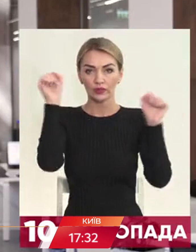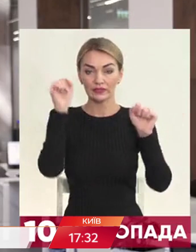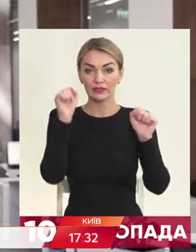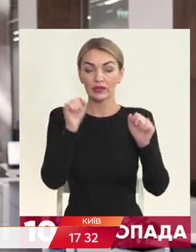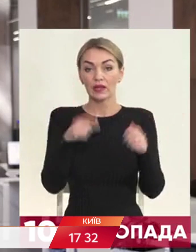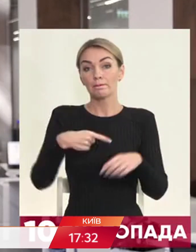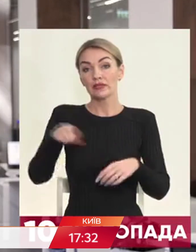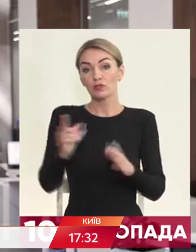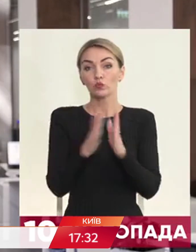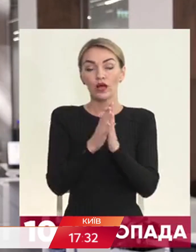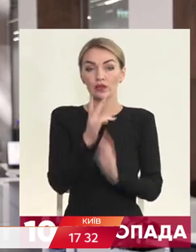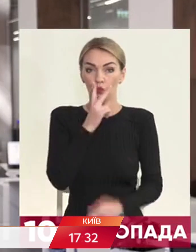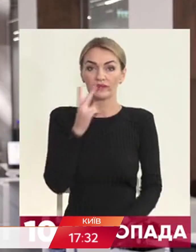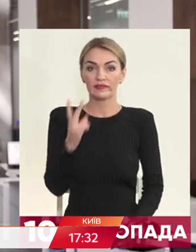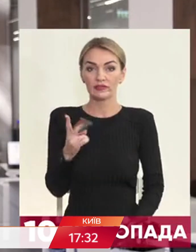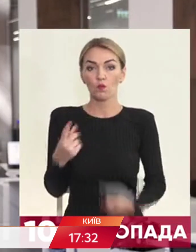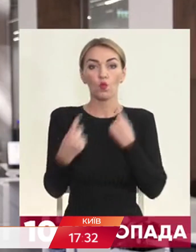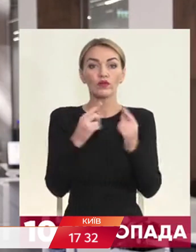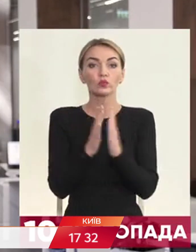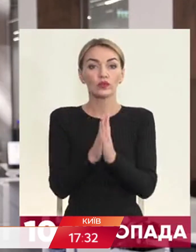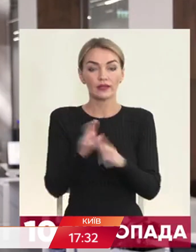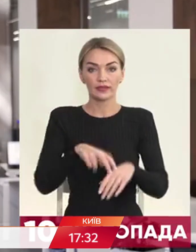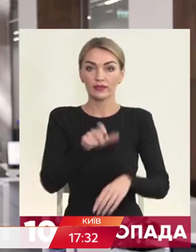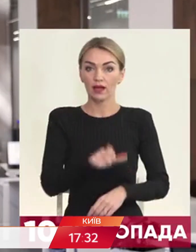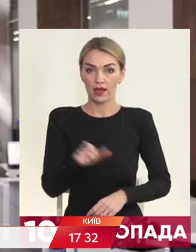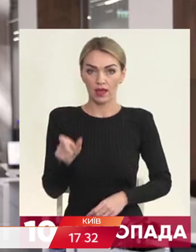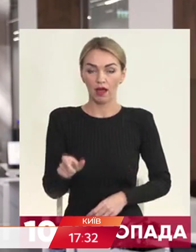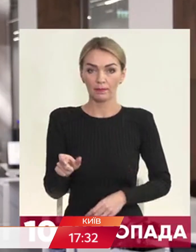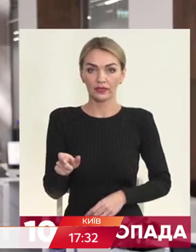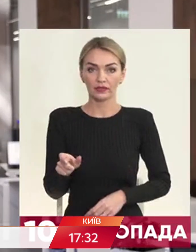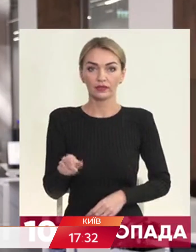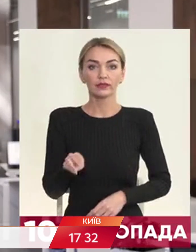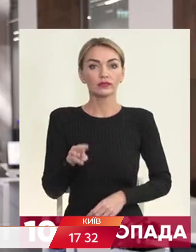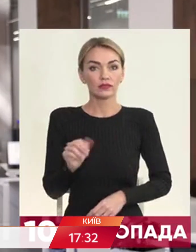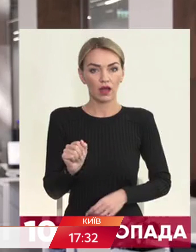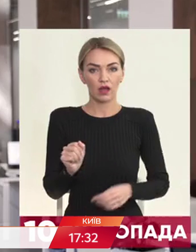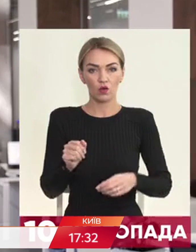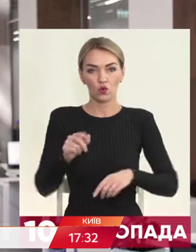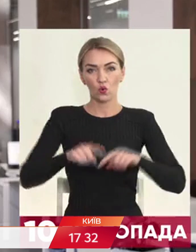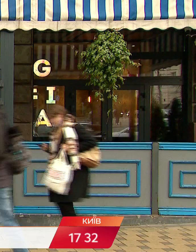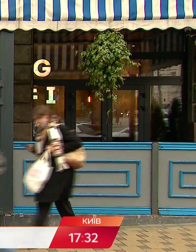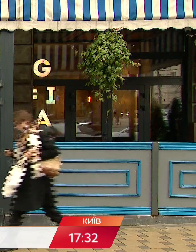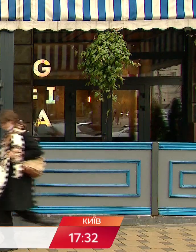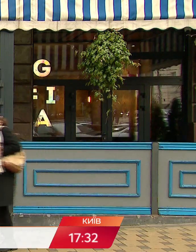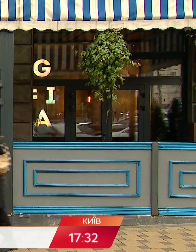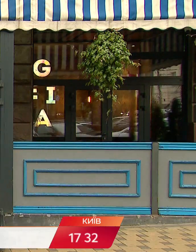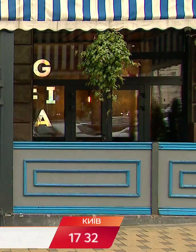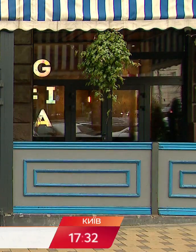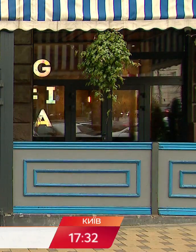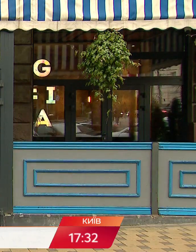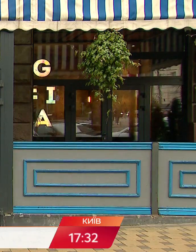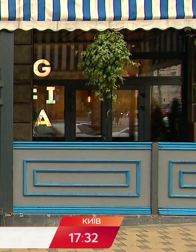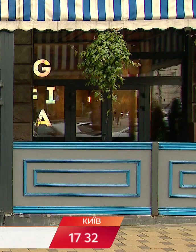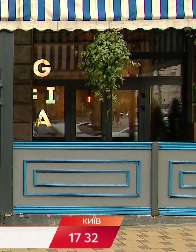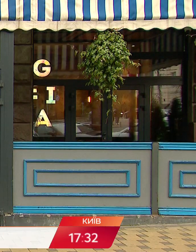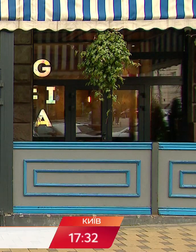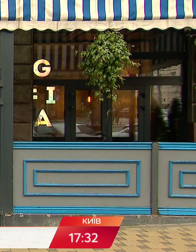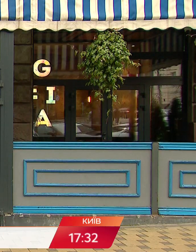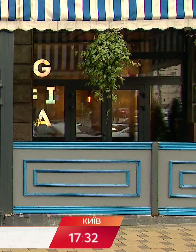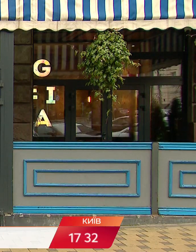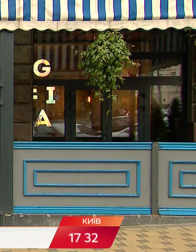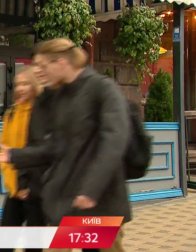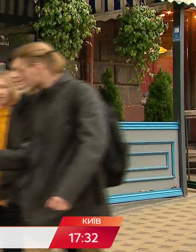То підіть, будь ласка, подивіться. Поговоріть, будь ласка, з лікарями та родичами хворих. Аби уникнути